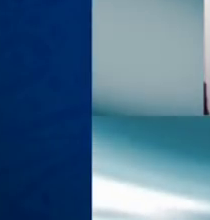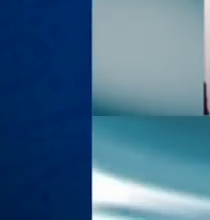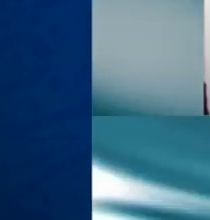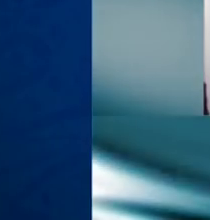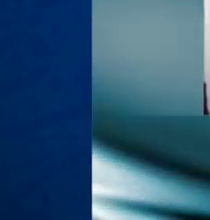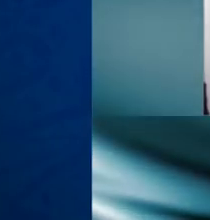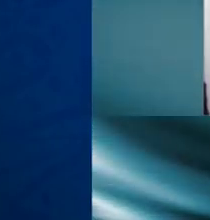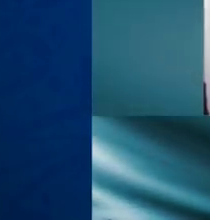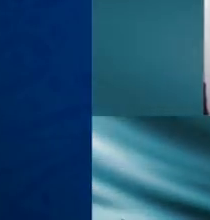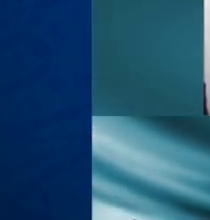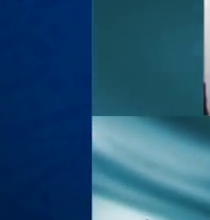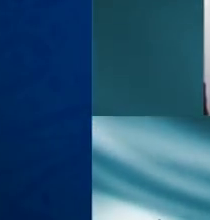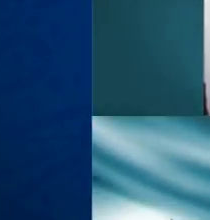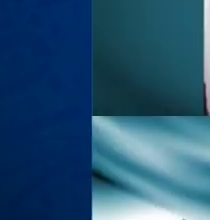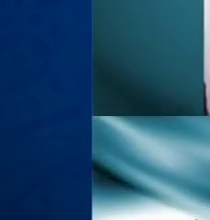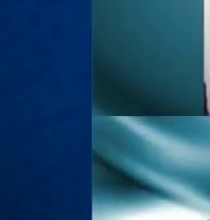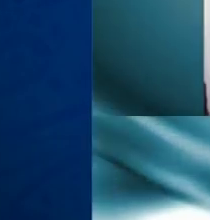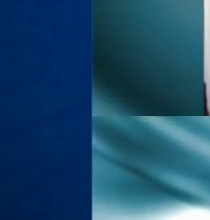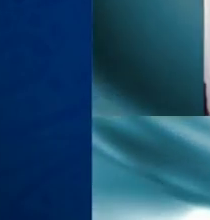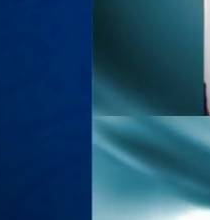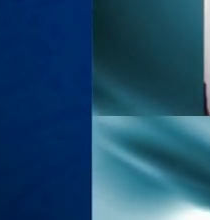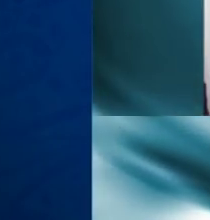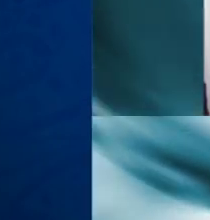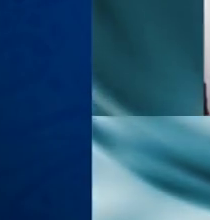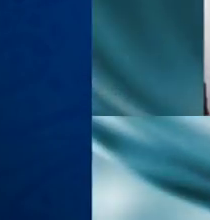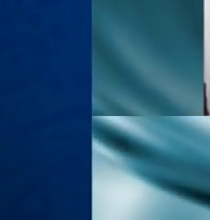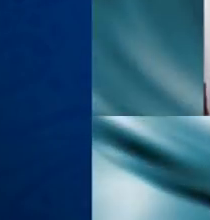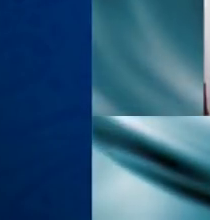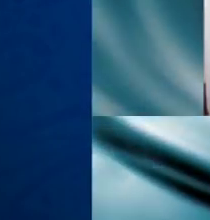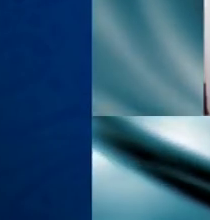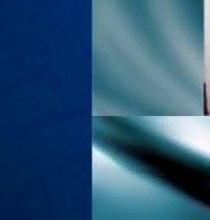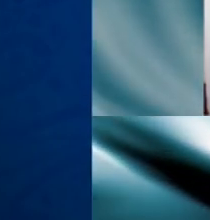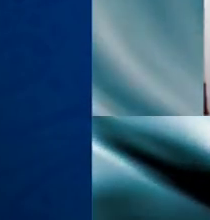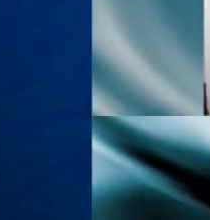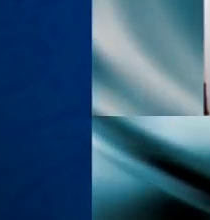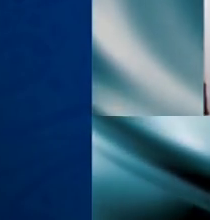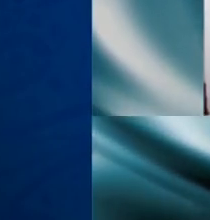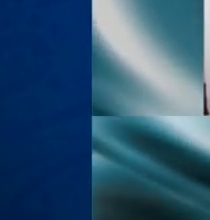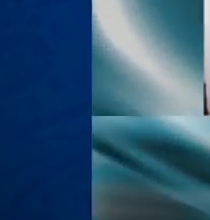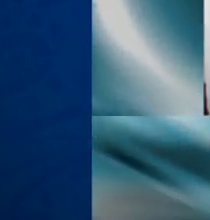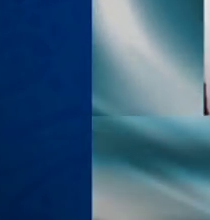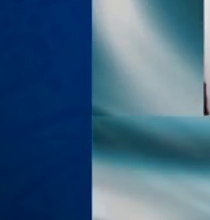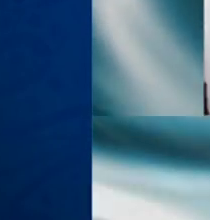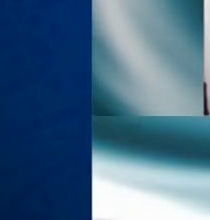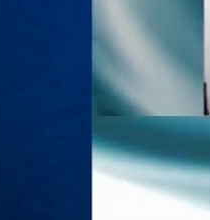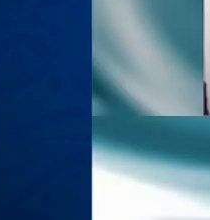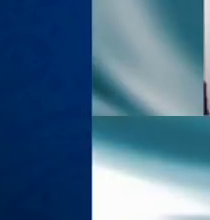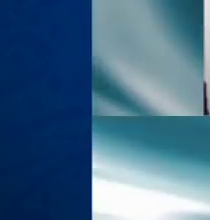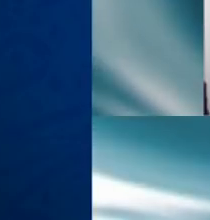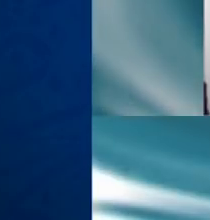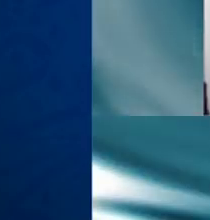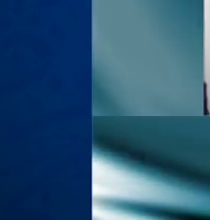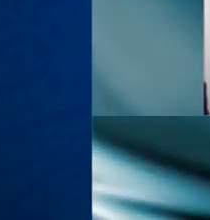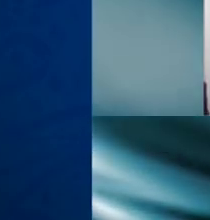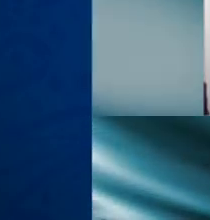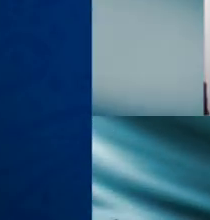tatiydigan darajaga yetishimiz, namozni oliy darajada o'qib savobini ko'paytirish ma'nosini o'rganishimiz kerak. Shuning uchun